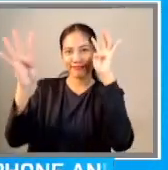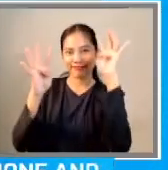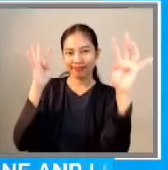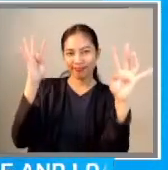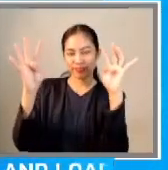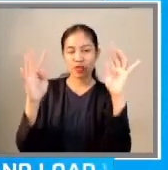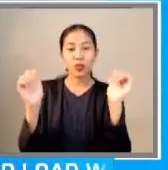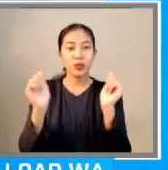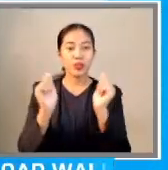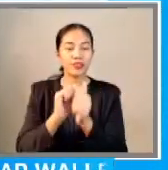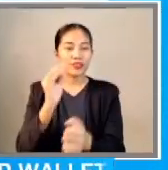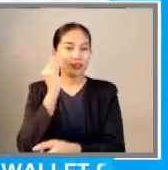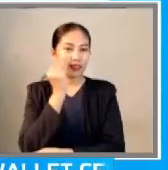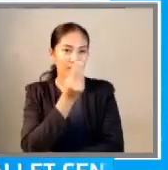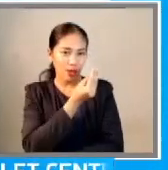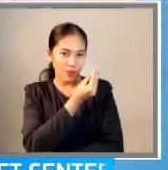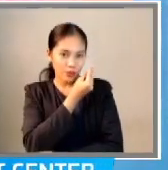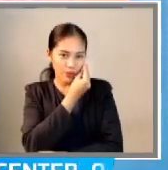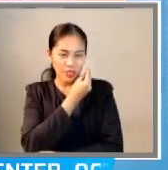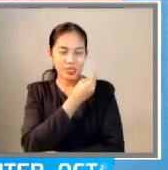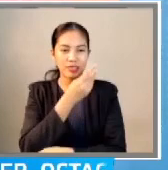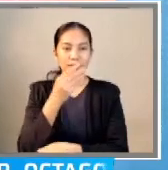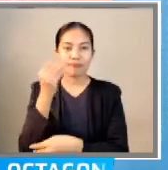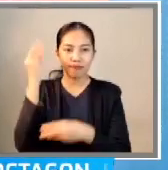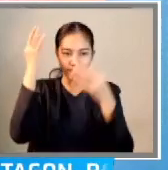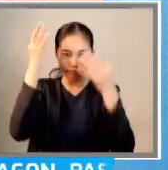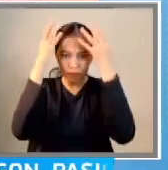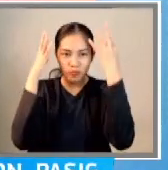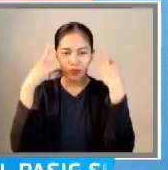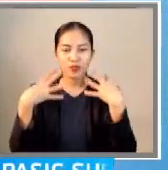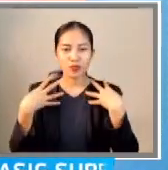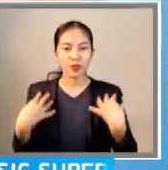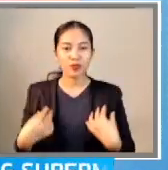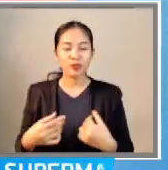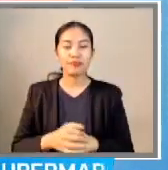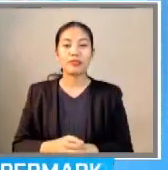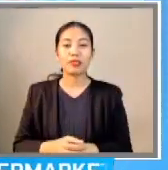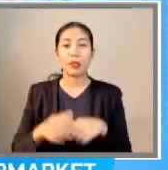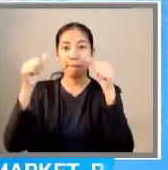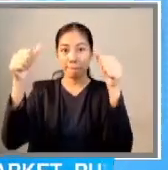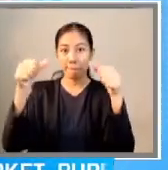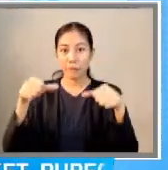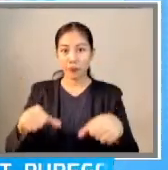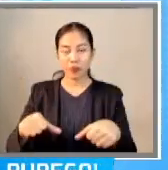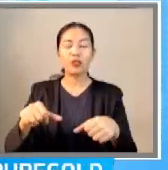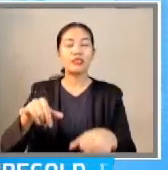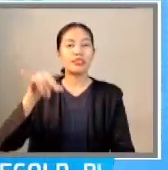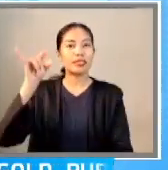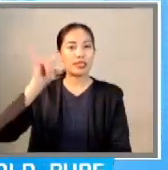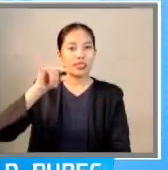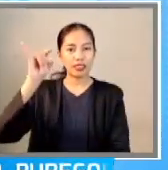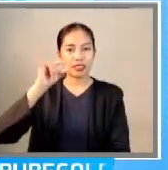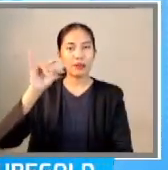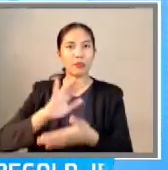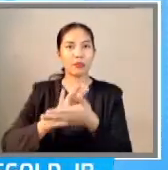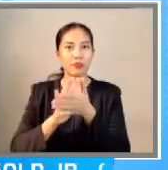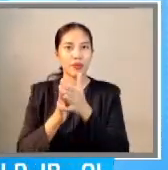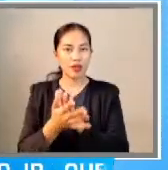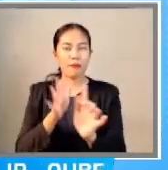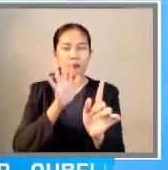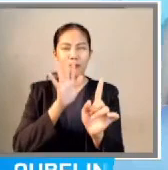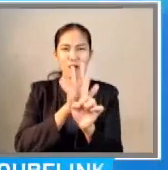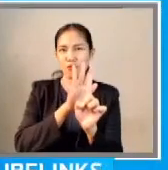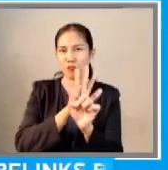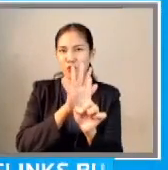feathers pa siya sa kanyang ulo at leeg. Nang i-post ni Yoongi sa IG, top trending topic agad ito sa Twitter